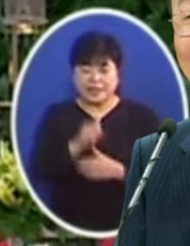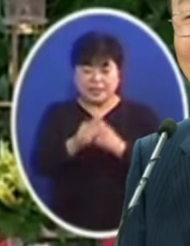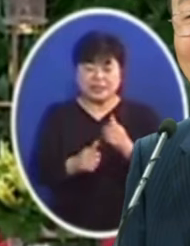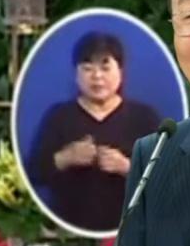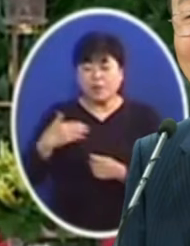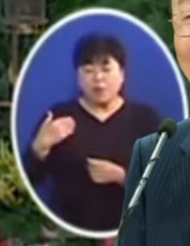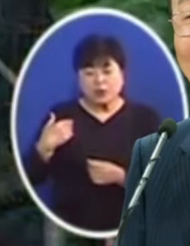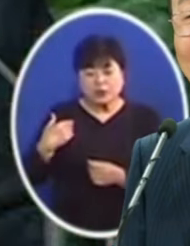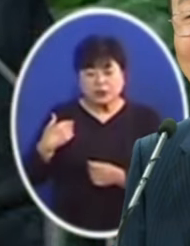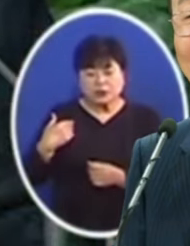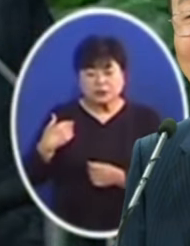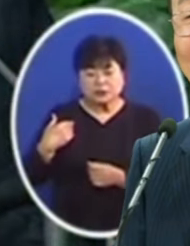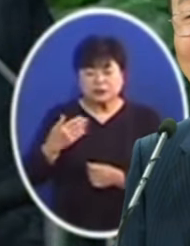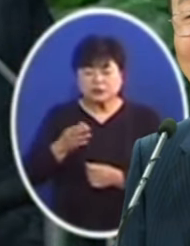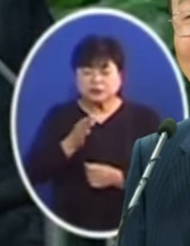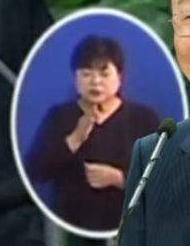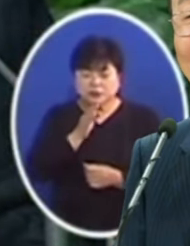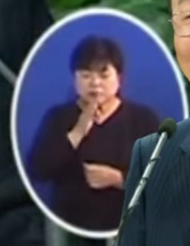하나님을 모르는 아주